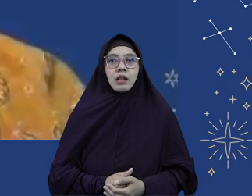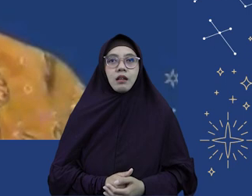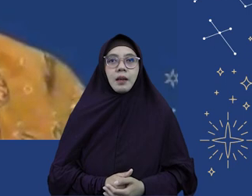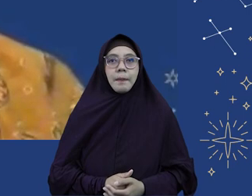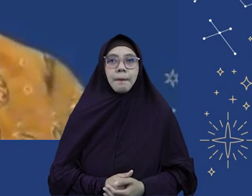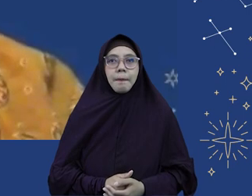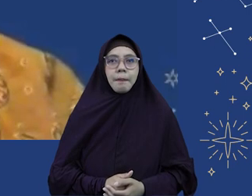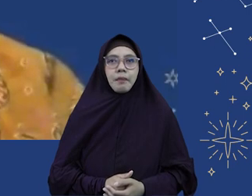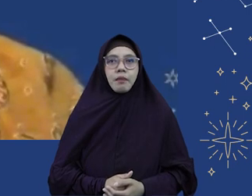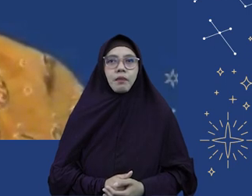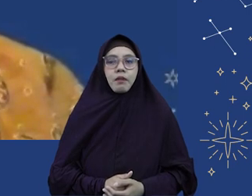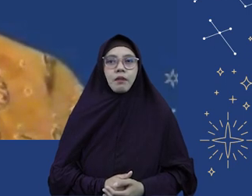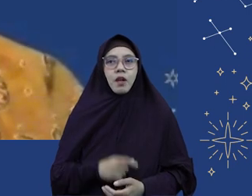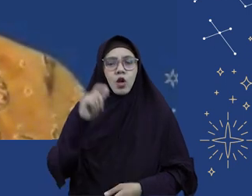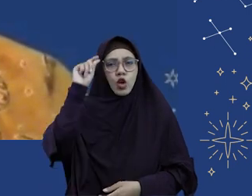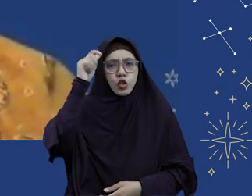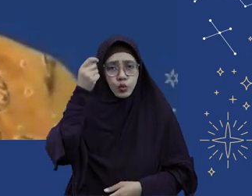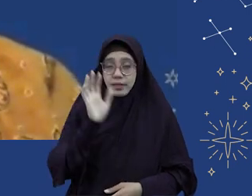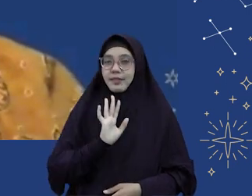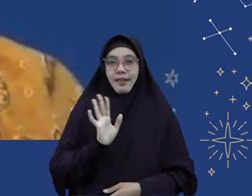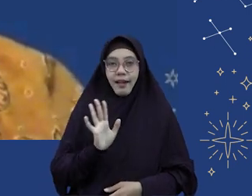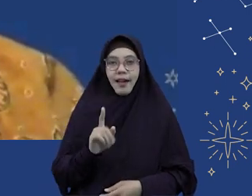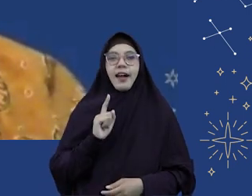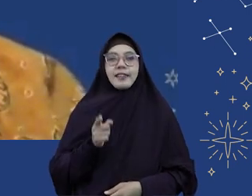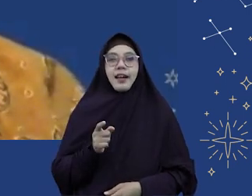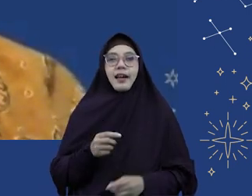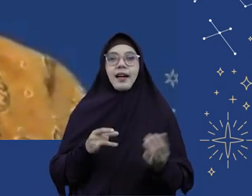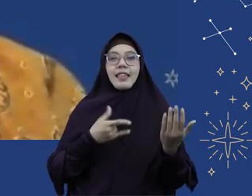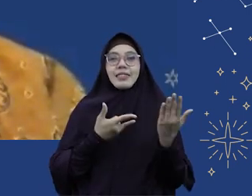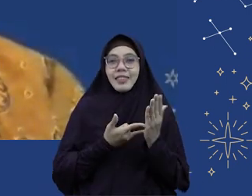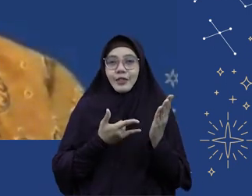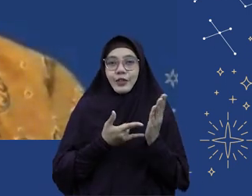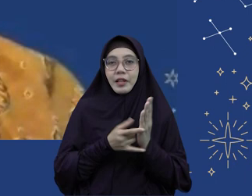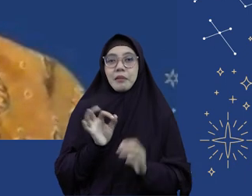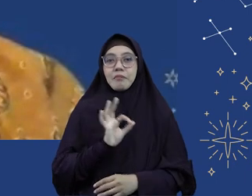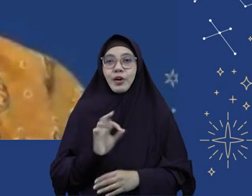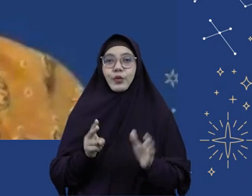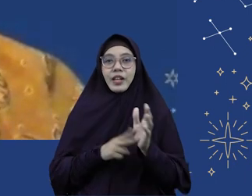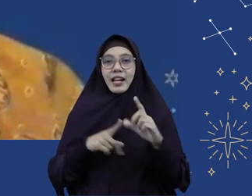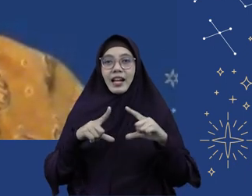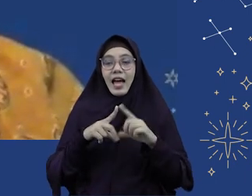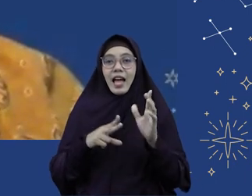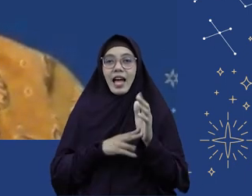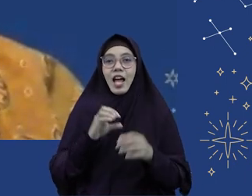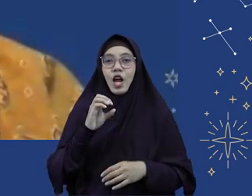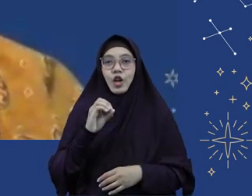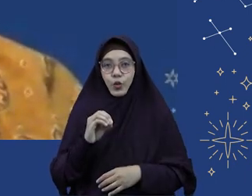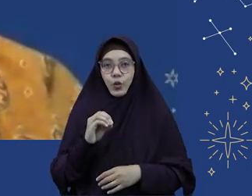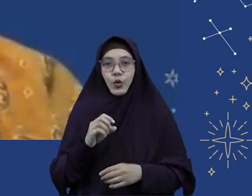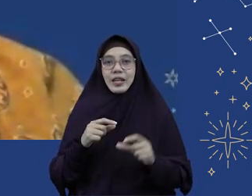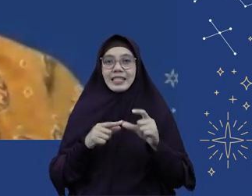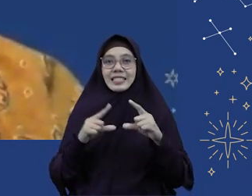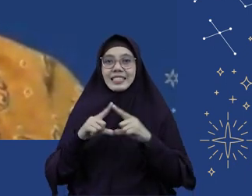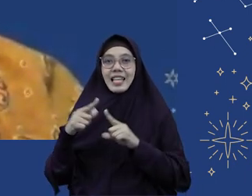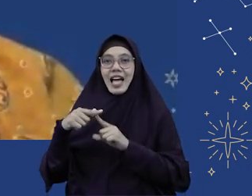sangat komplicated karena sudah hadir teknologi baru yang kita kenal dengan istilah Nano satelit atau satelit dengan